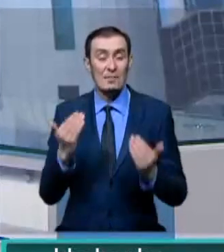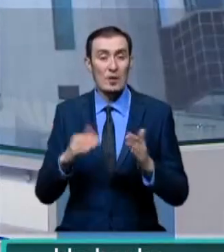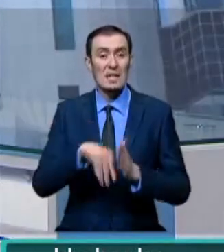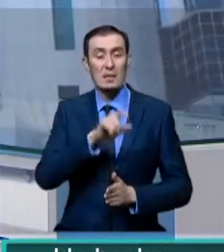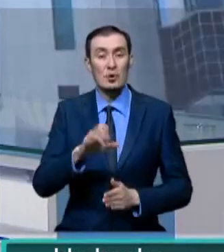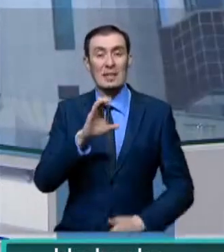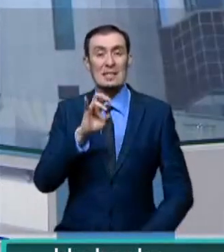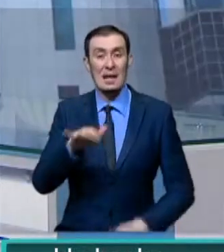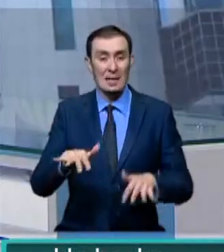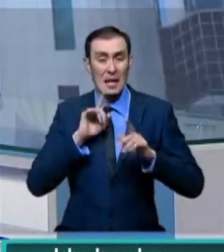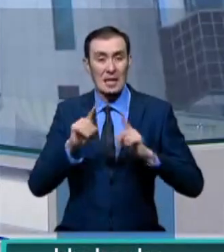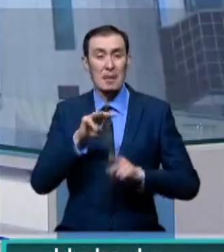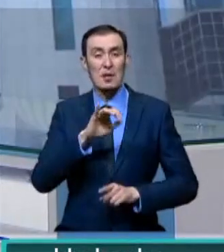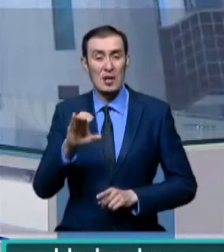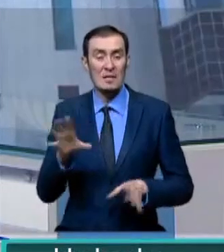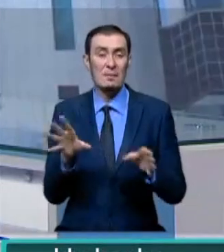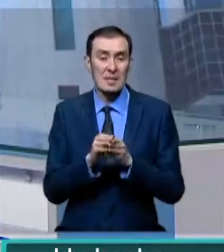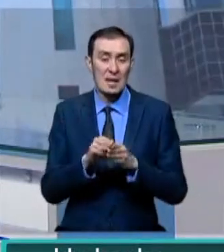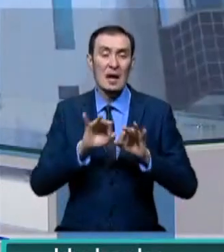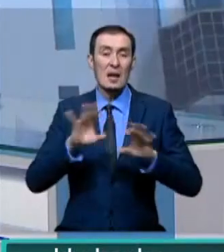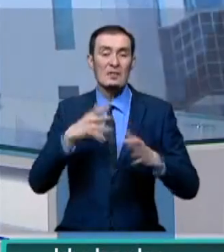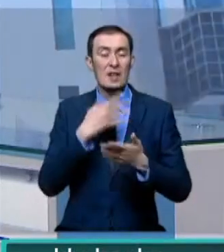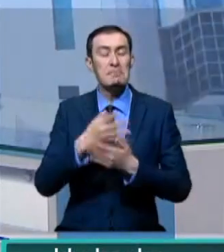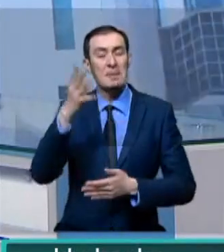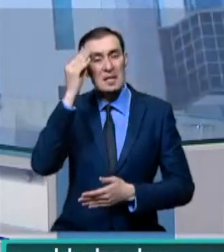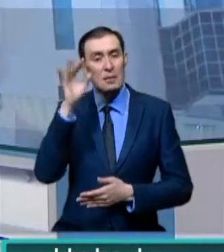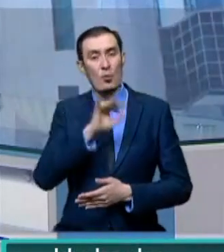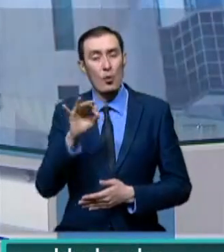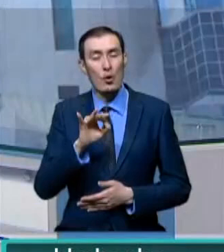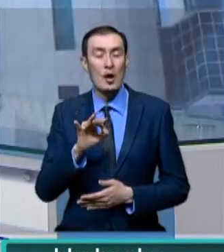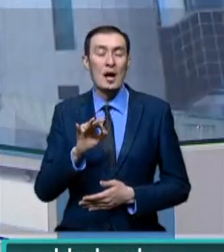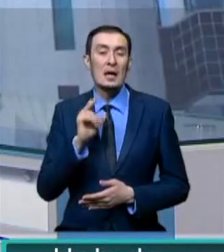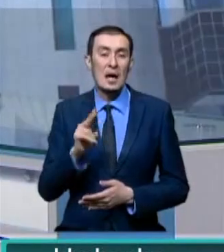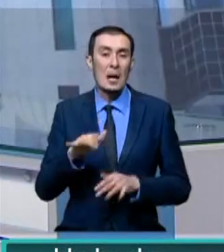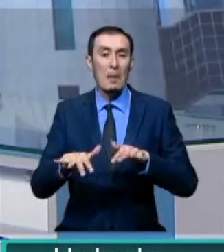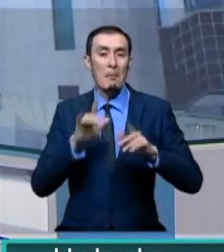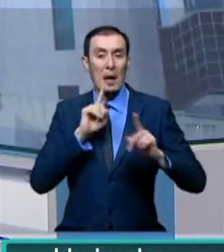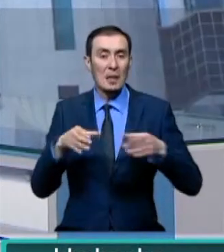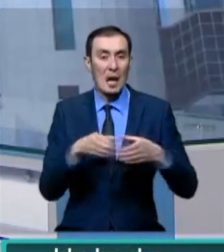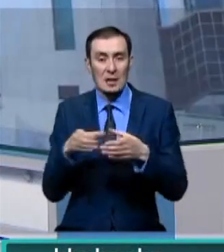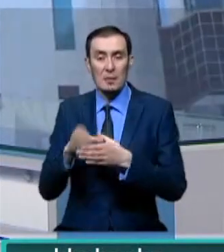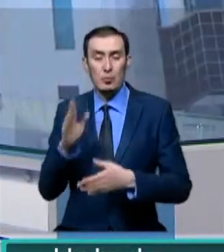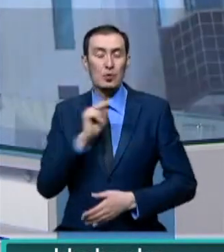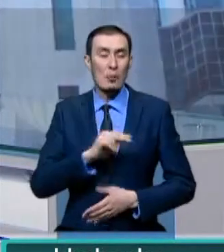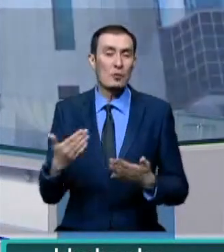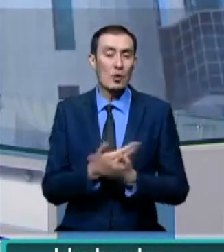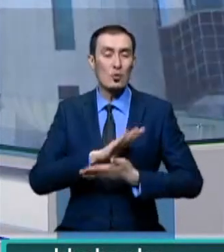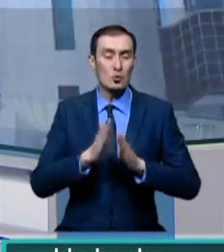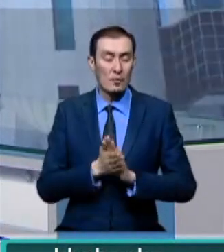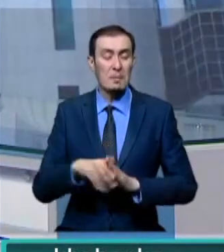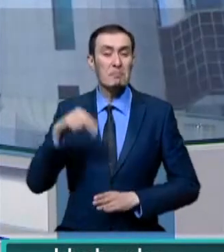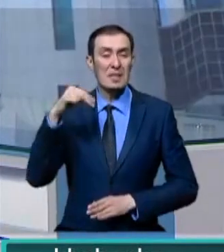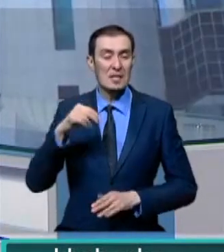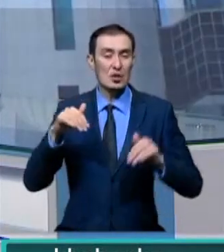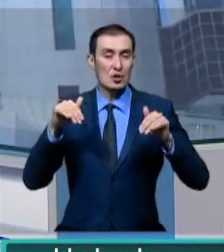Депутаты Сената и Мажилиса парламента поделились своим мнением и видением того, как палаты будут работать в новых условиях. И вот